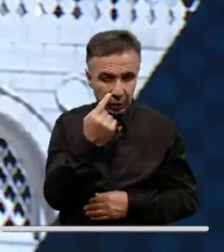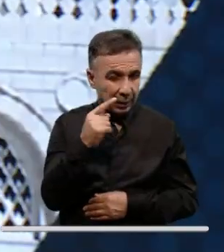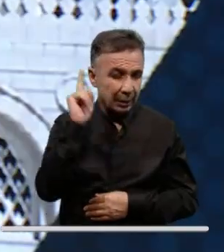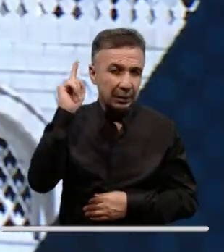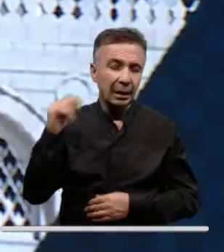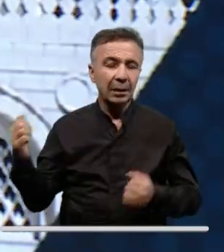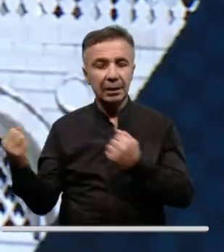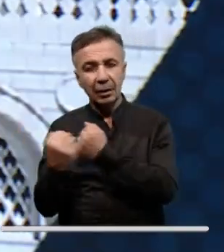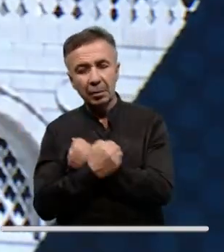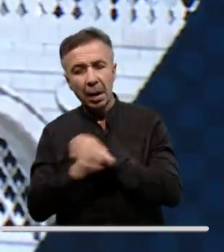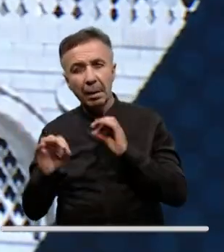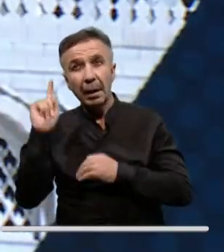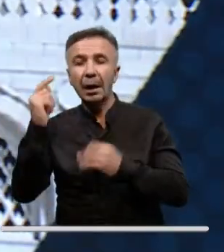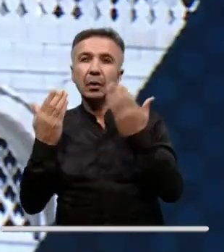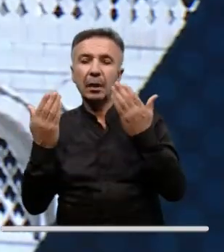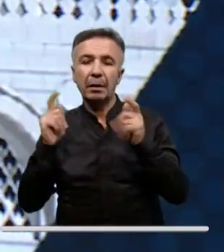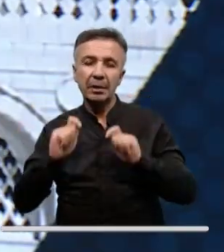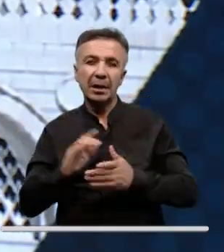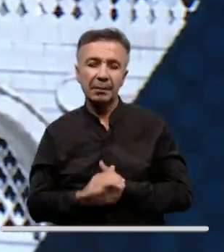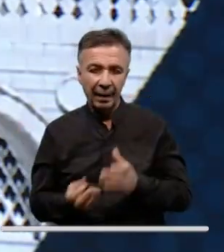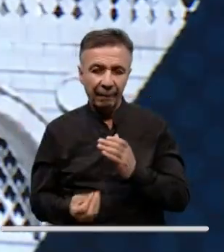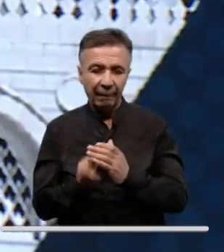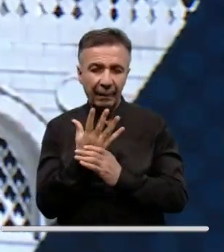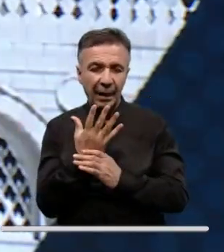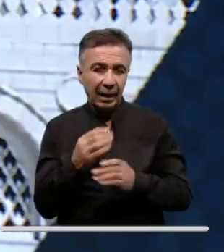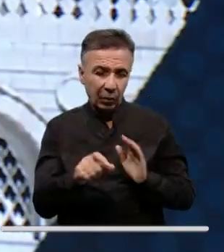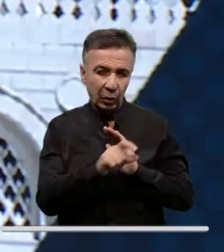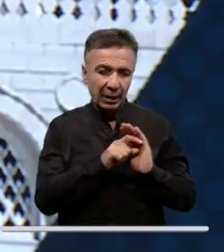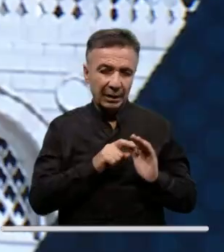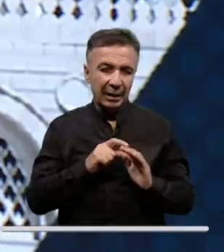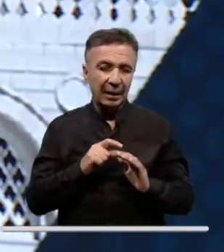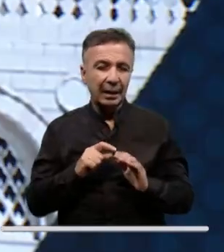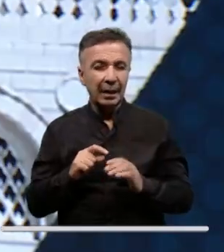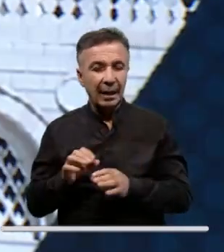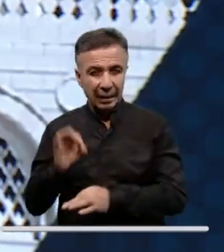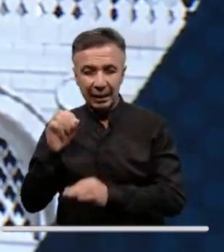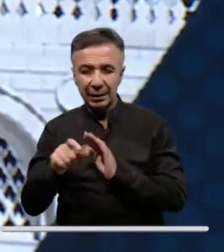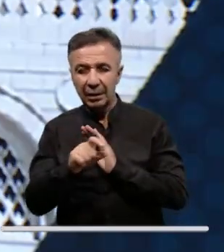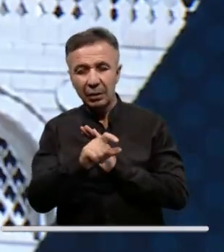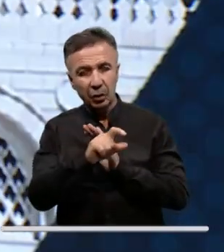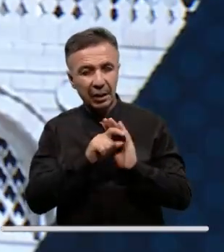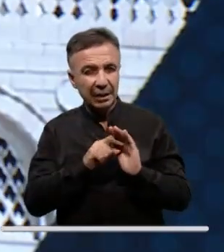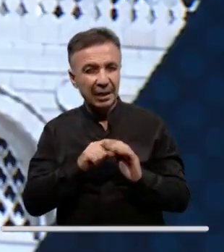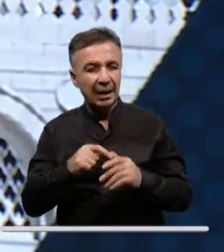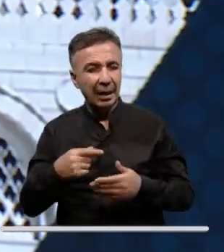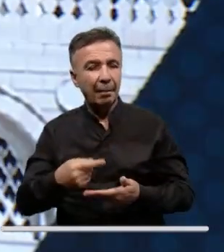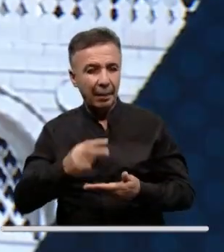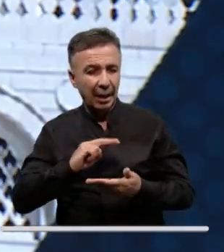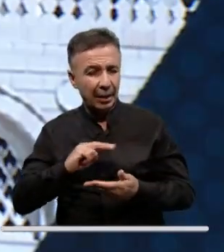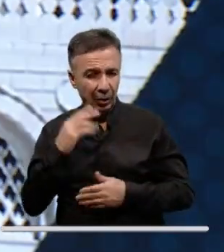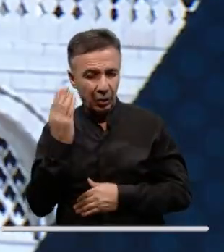diye dua edelim Felak suresinin Nas suresinin manalarını okursak o kadar güzel bize